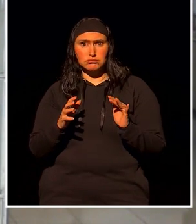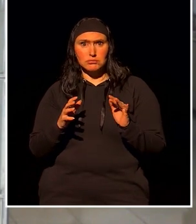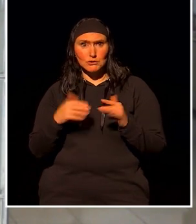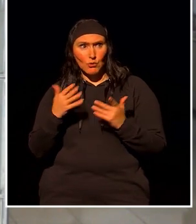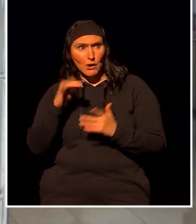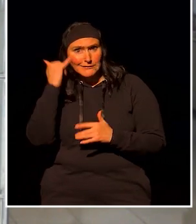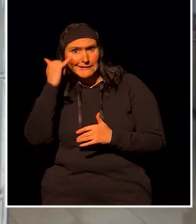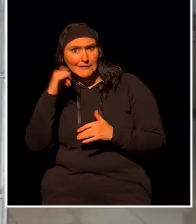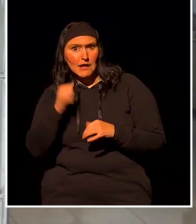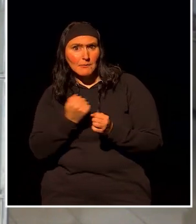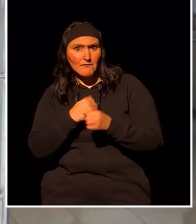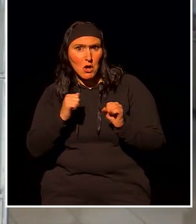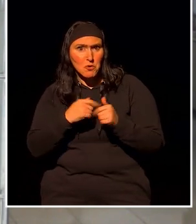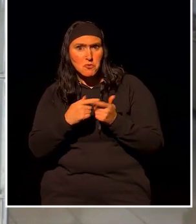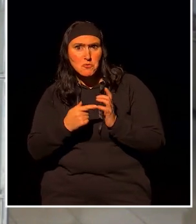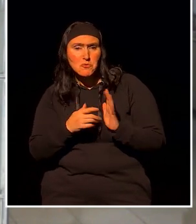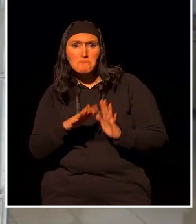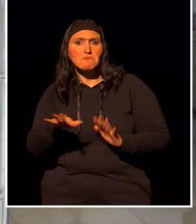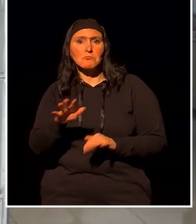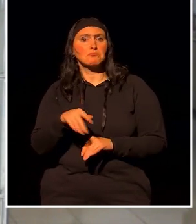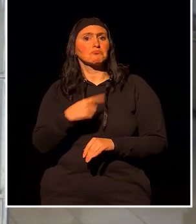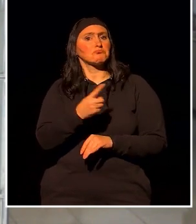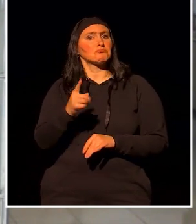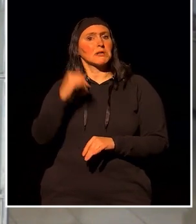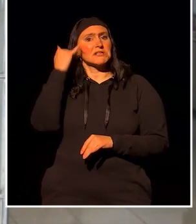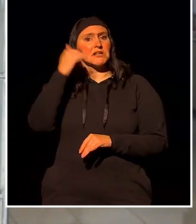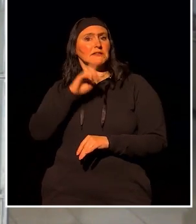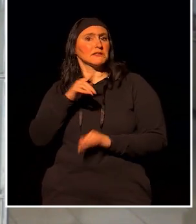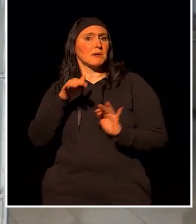nicht. Das heißt also,